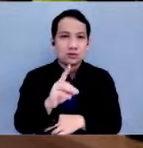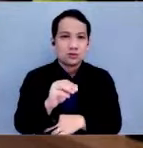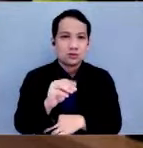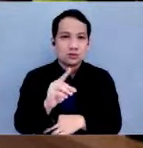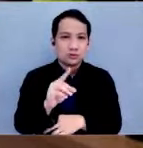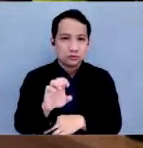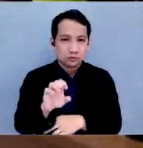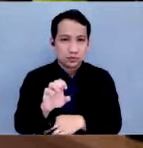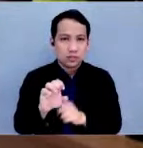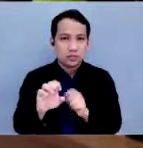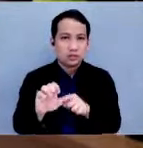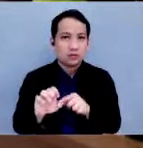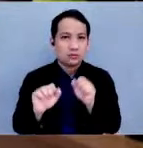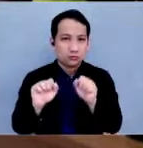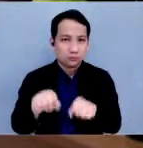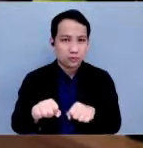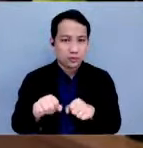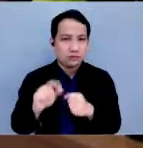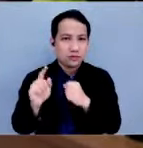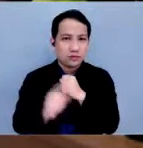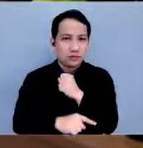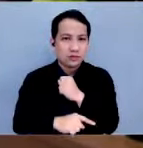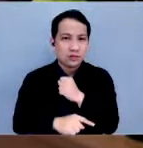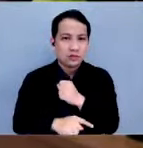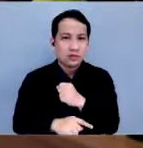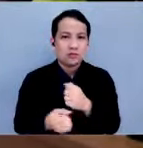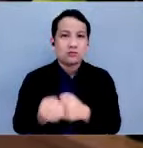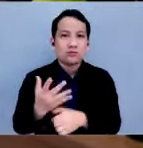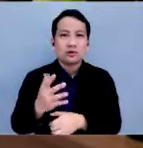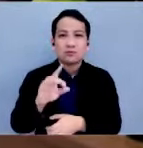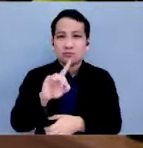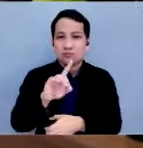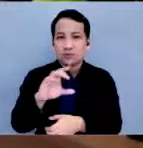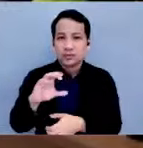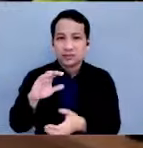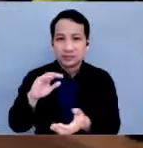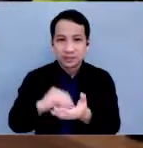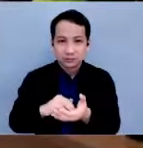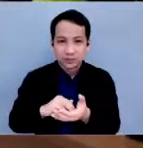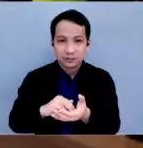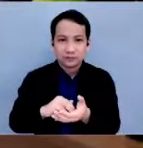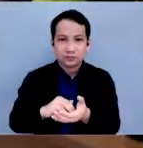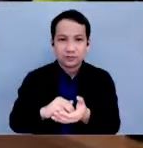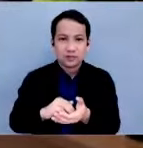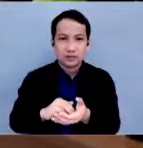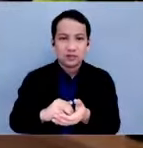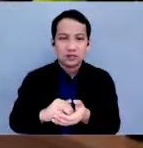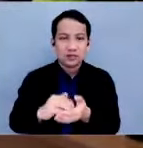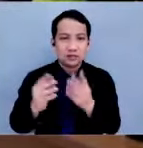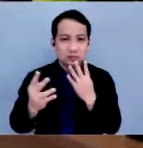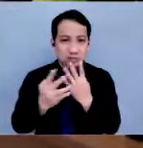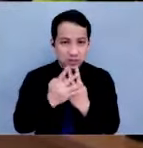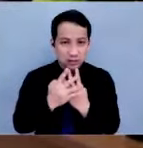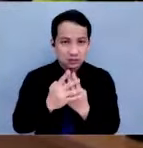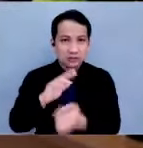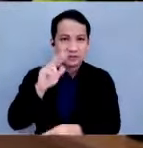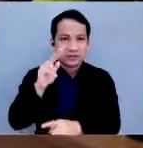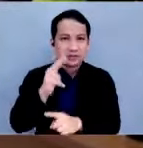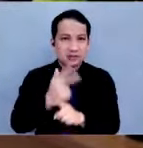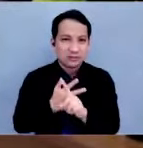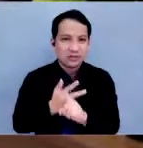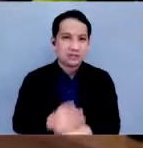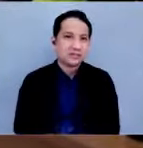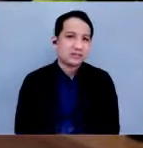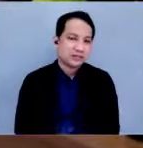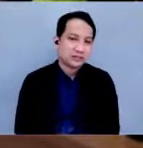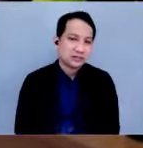Employment at ito ay may parusang multa ng hanggang 100,000 piso o pagkakulong ng hanggang 3 buwan